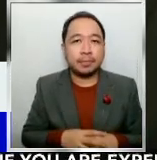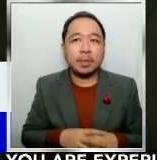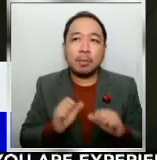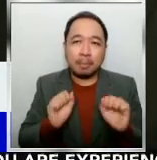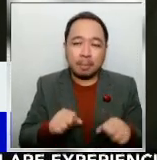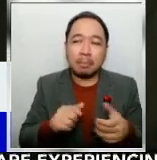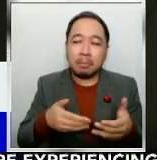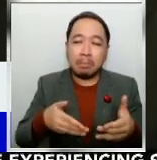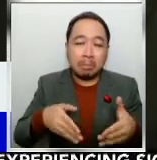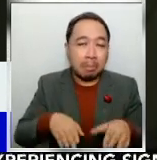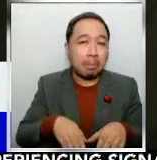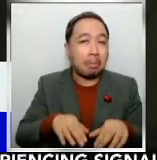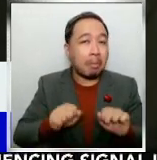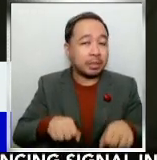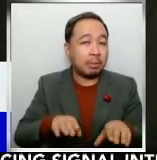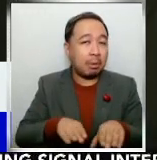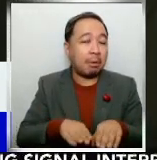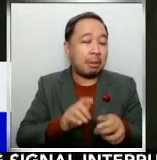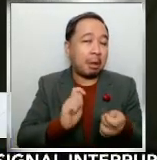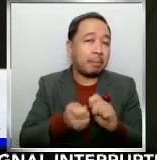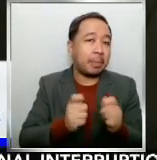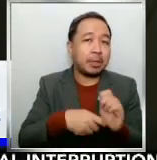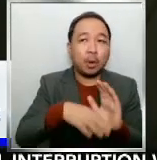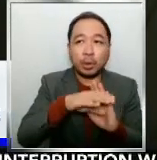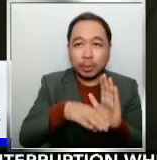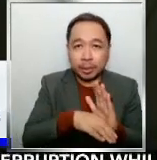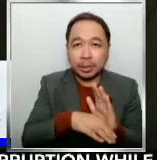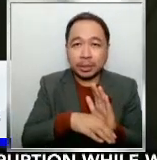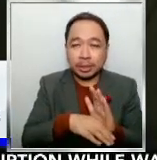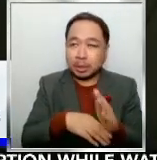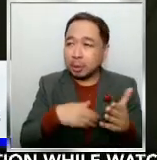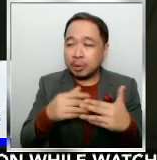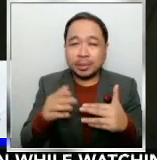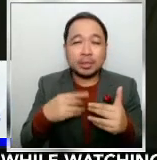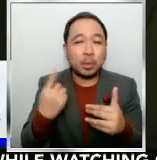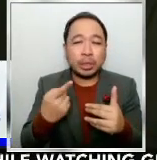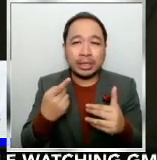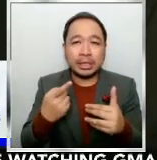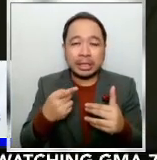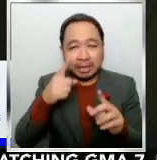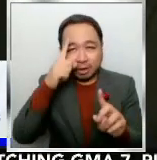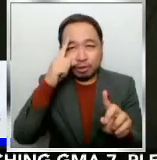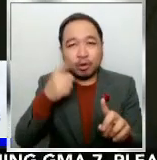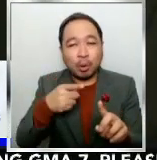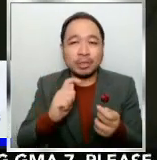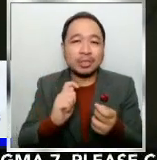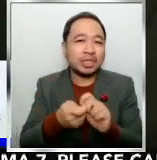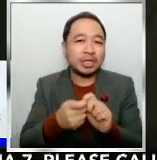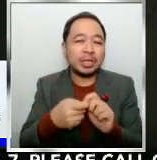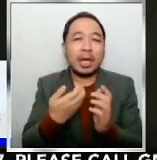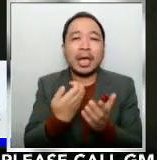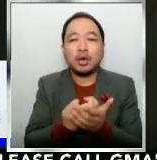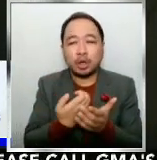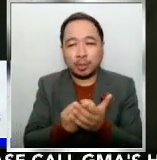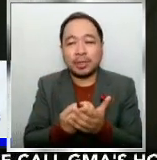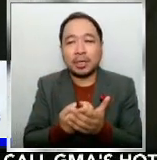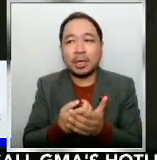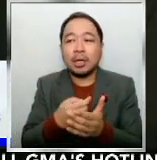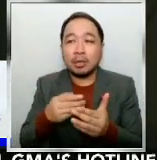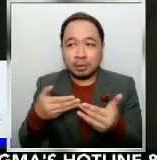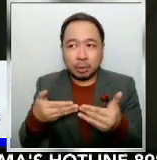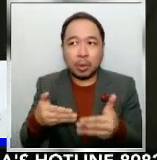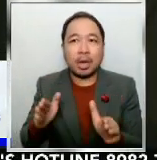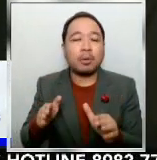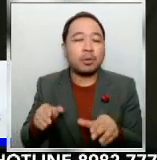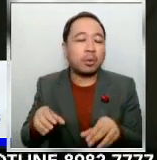revision despite the intent to only revise the economic provisions will open doors for opportunities